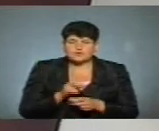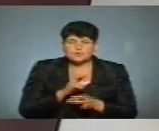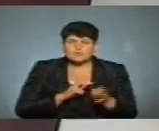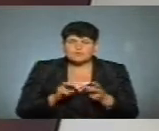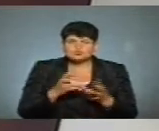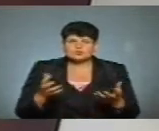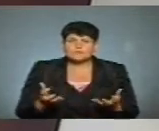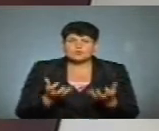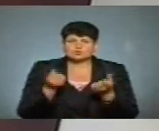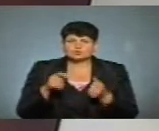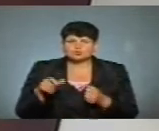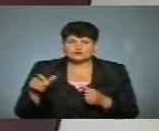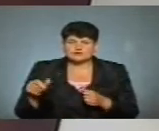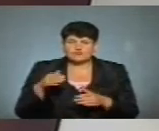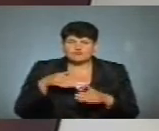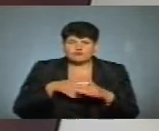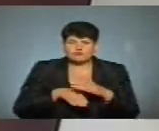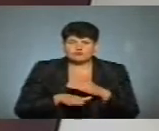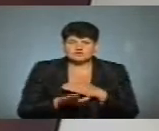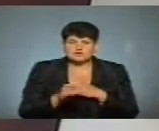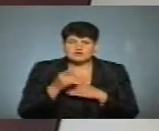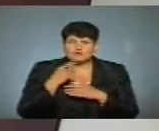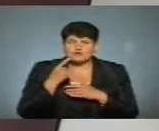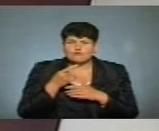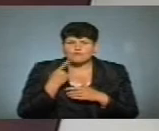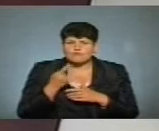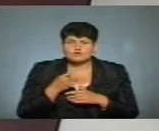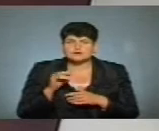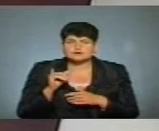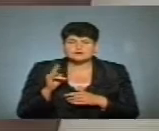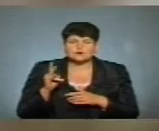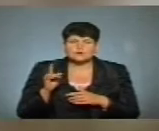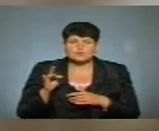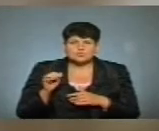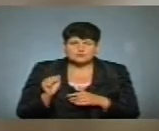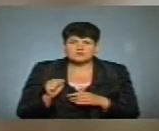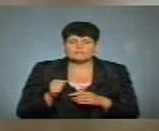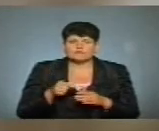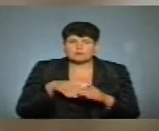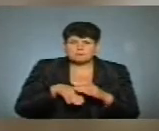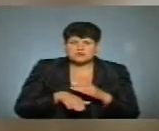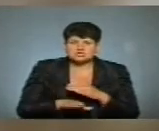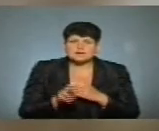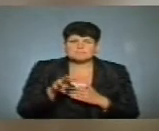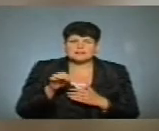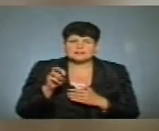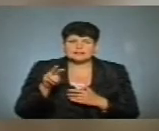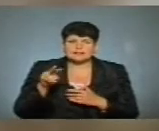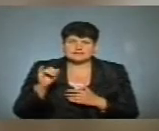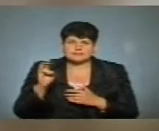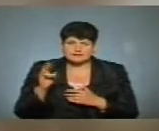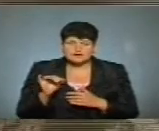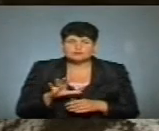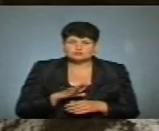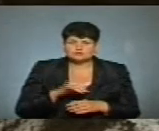і порятунок людей у печерах, каже речниця пожежно-рятувальної служби Ірина Крупа. За її словами, в печері Млинки була людина, яку